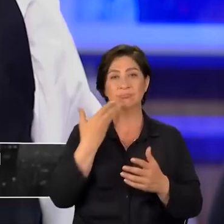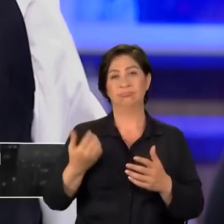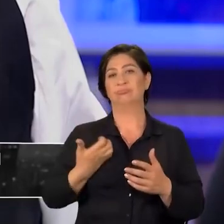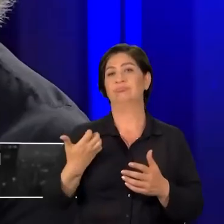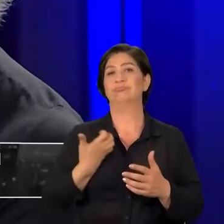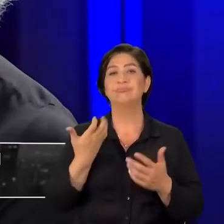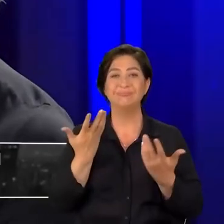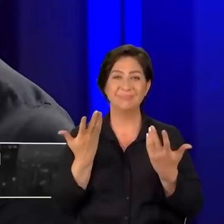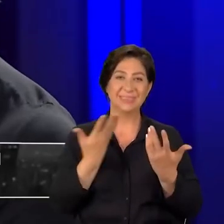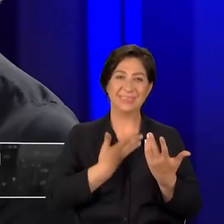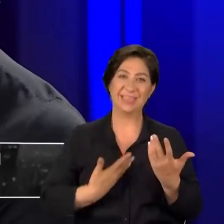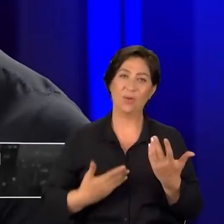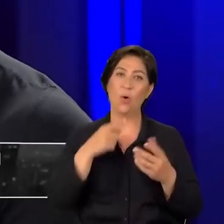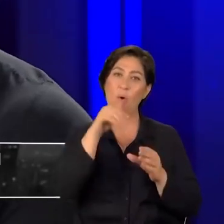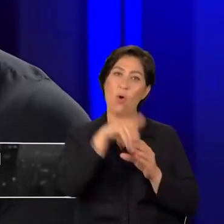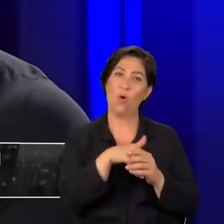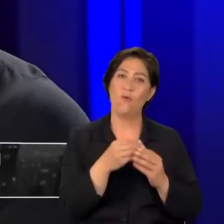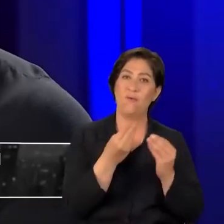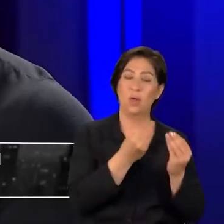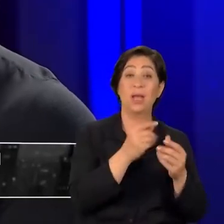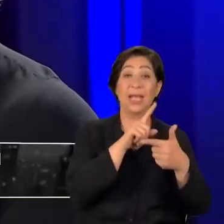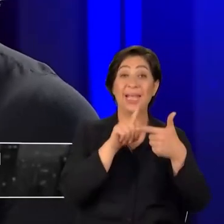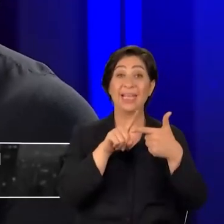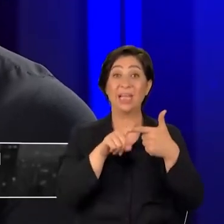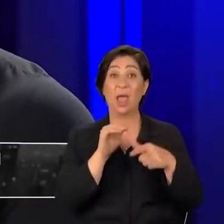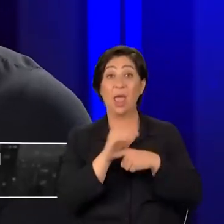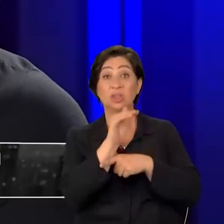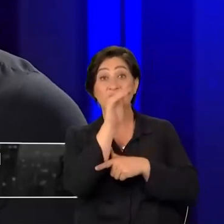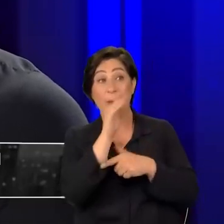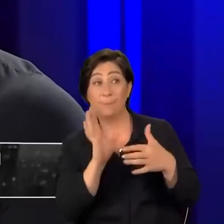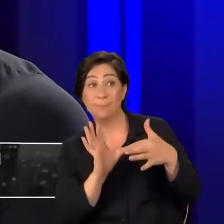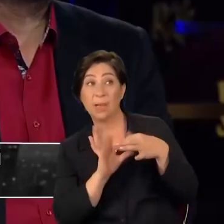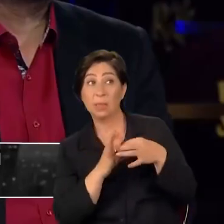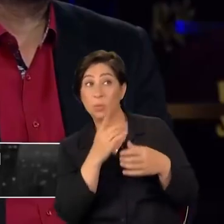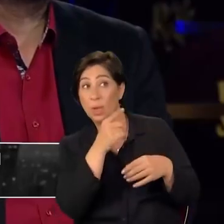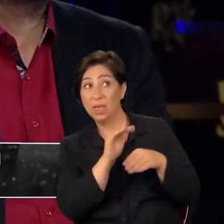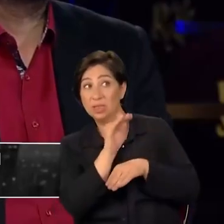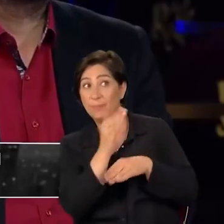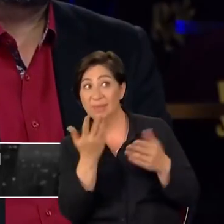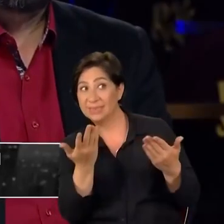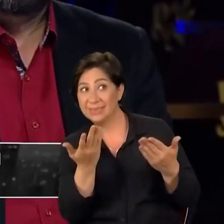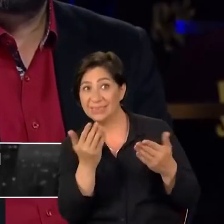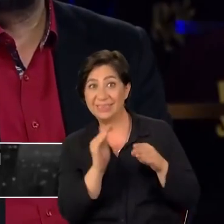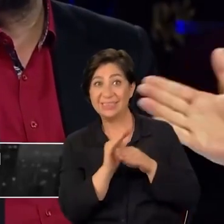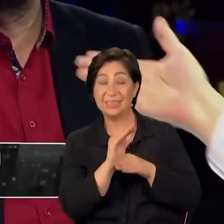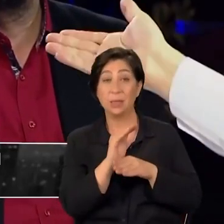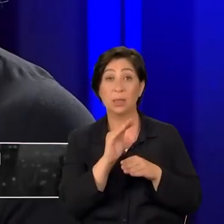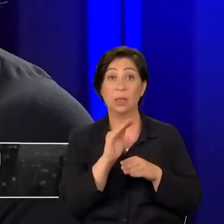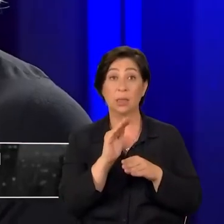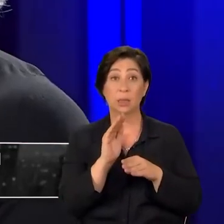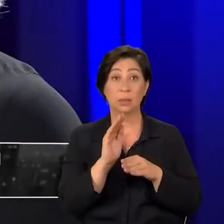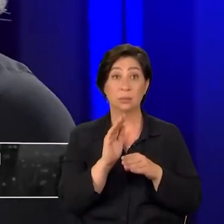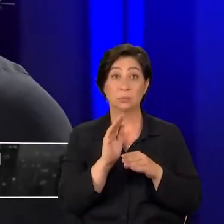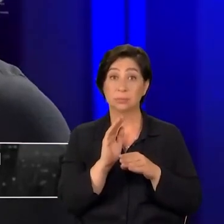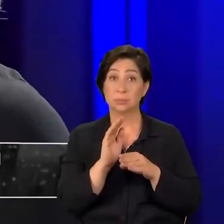diyor karizmatik liderleri seviyor. Oraya oyu daha çok iki yaşam tarzıyla çok ilgileniyorlar. Siz ona söz ettiniz. Yani yaşam Binali